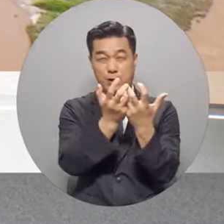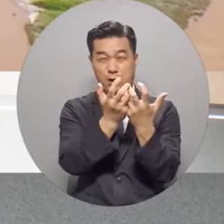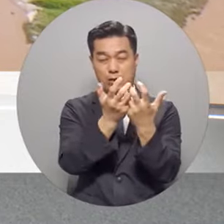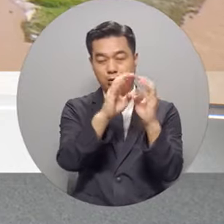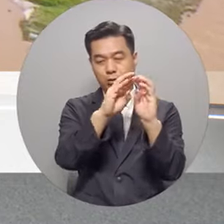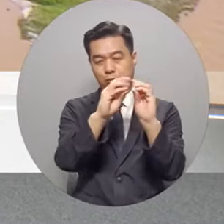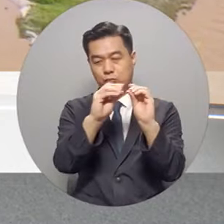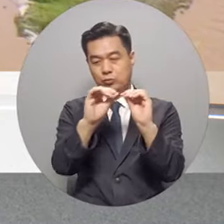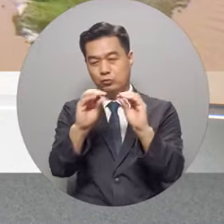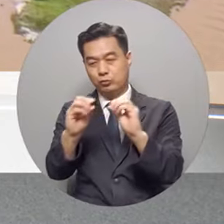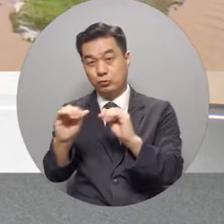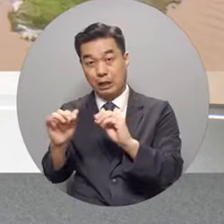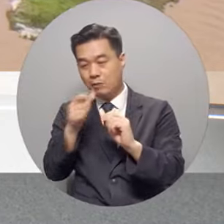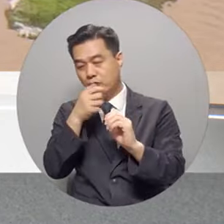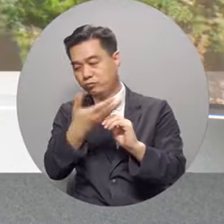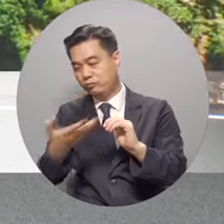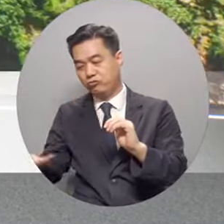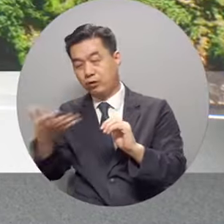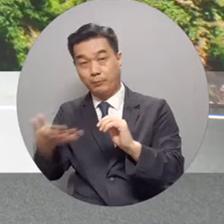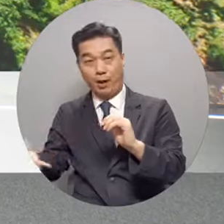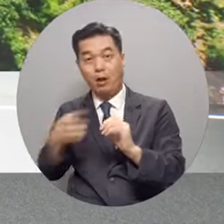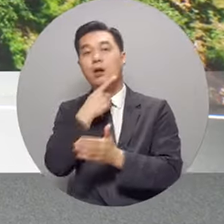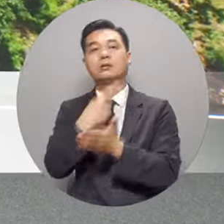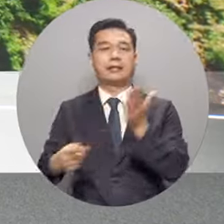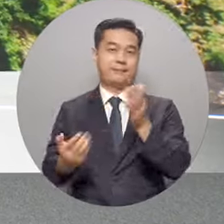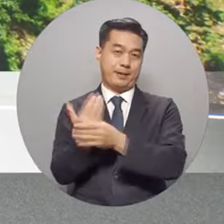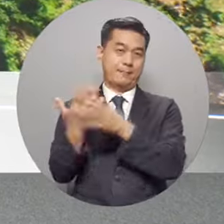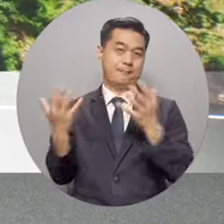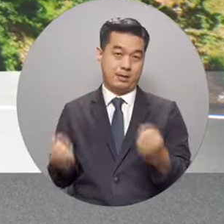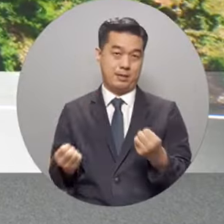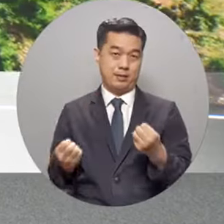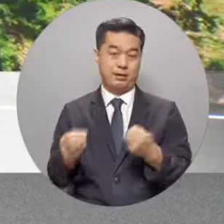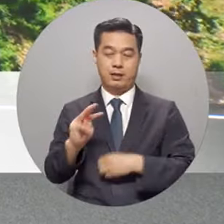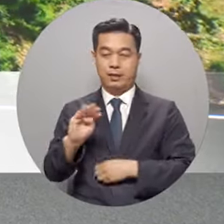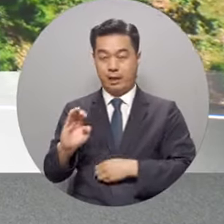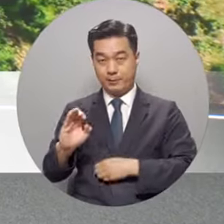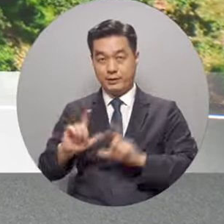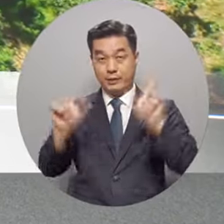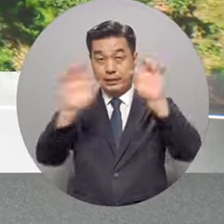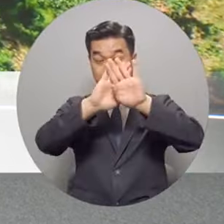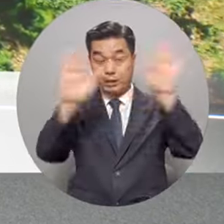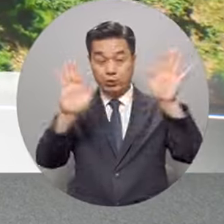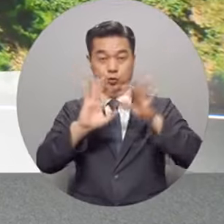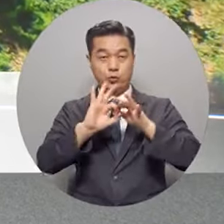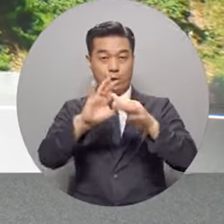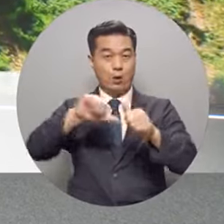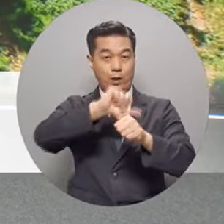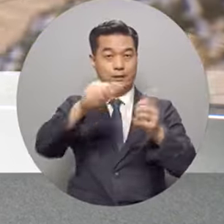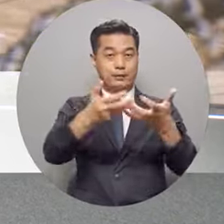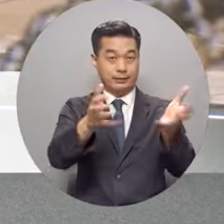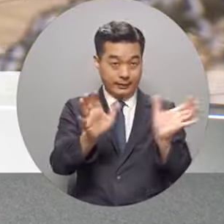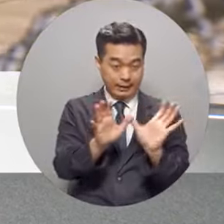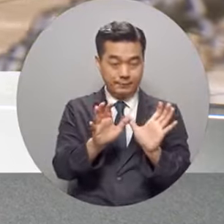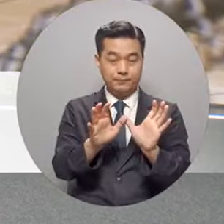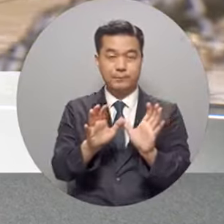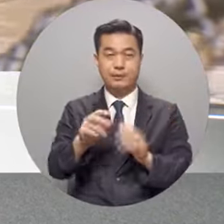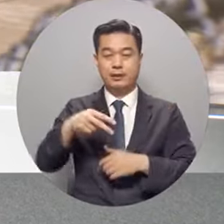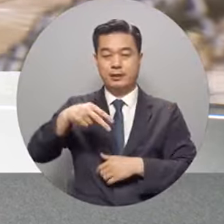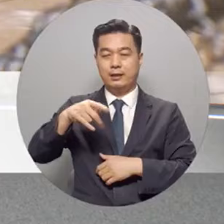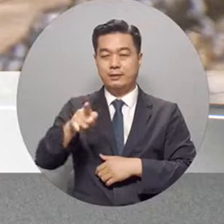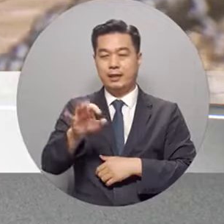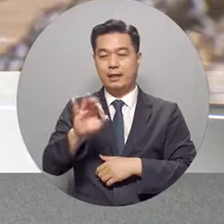자연재해도 잦아지고 있는데요. MBC 기후환경팀은 국제구호단체 세이브 더 칠드런과 네팔 현지를